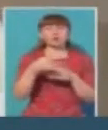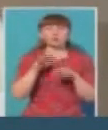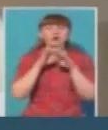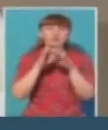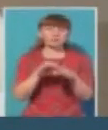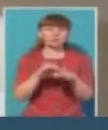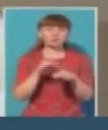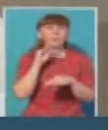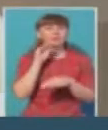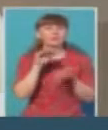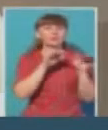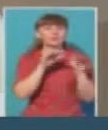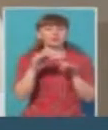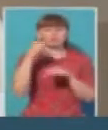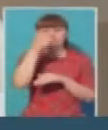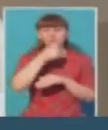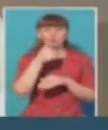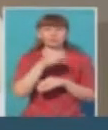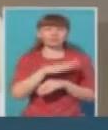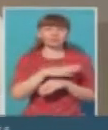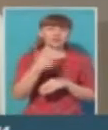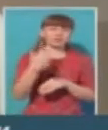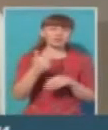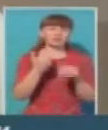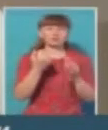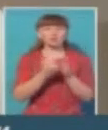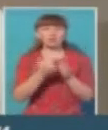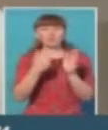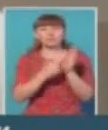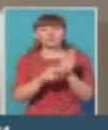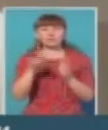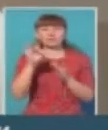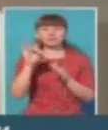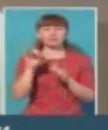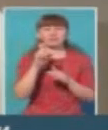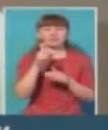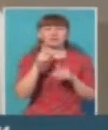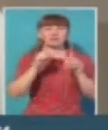основе. В год бывает от 30 до 80 медиативных соглашений.